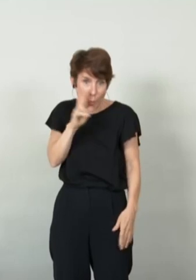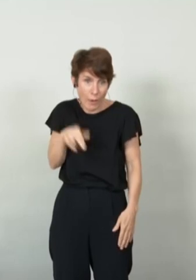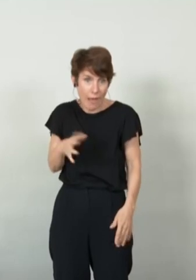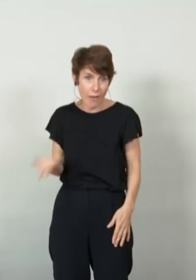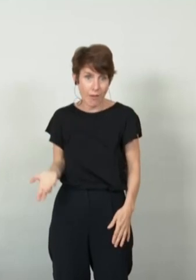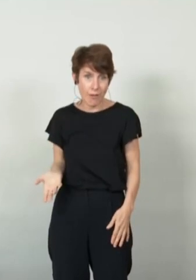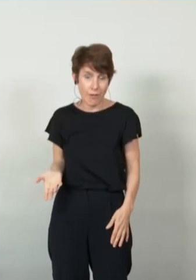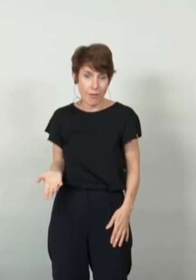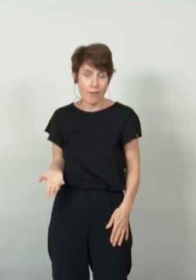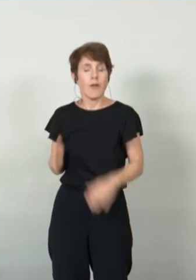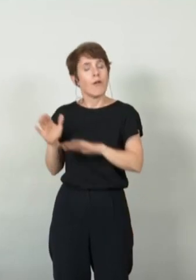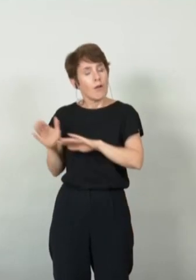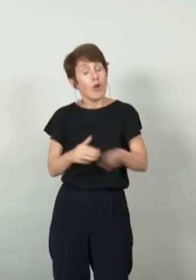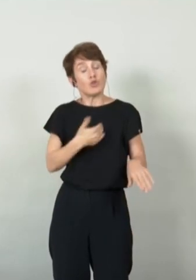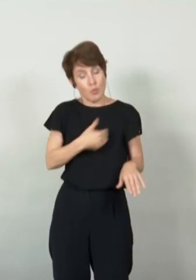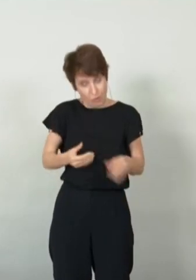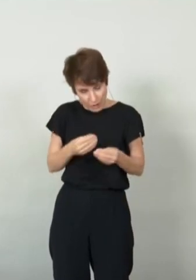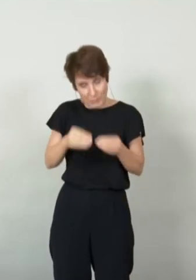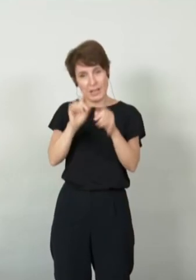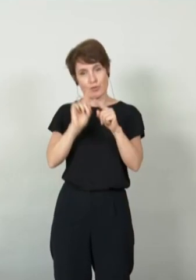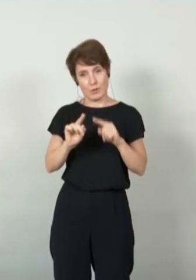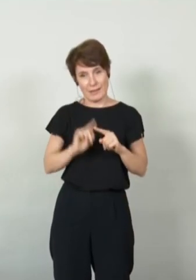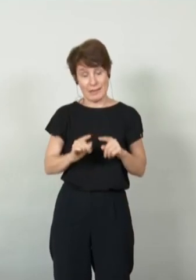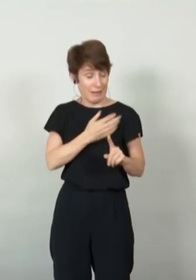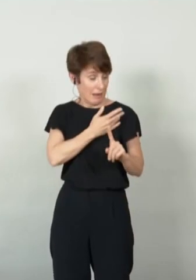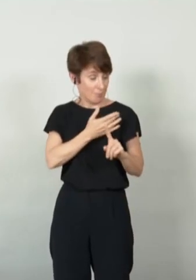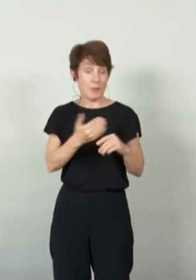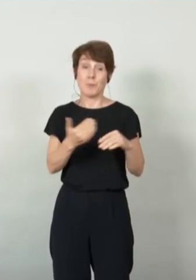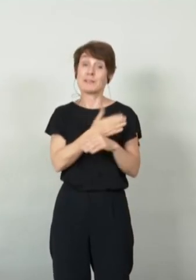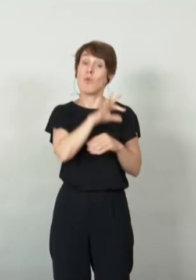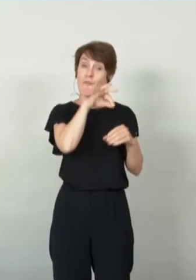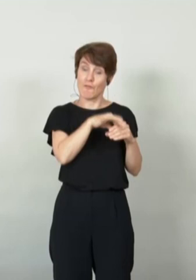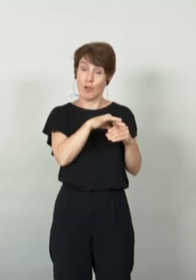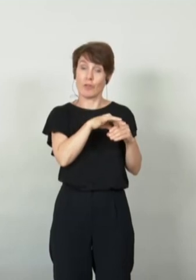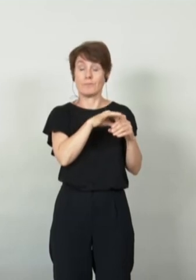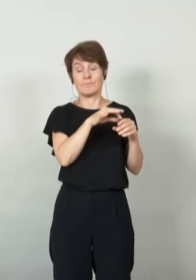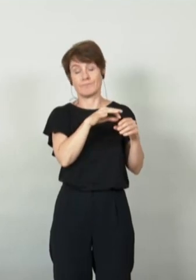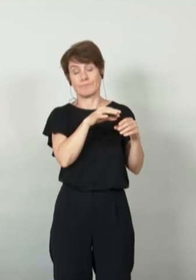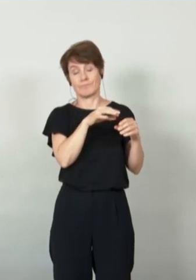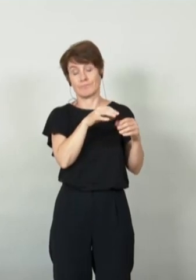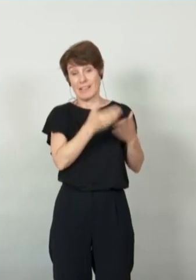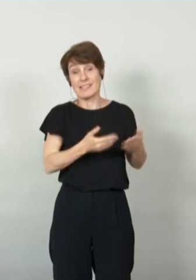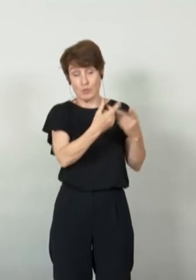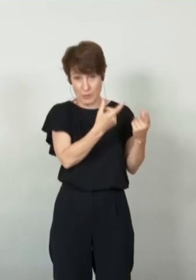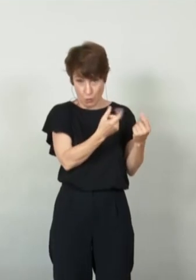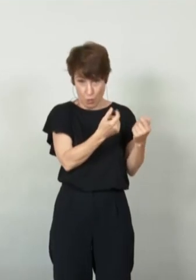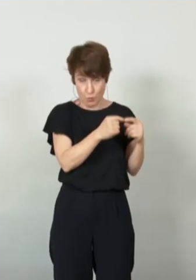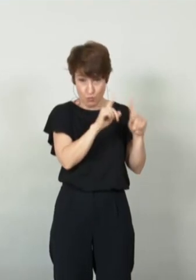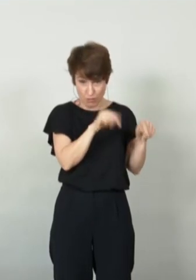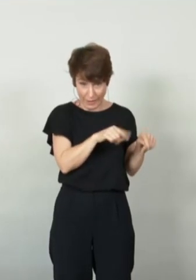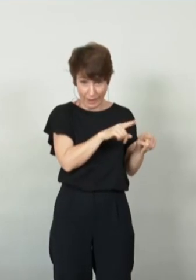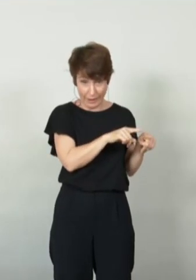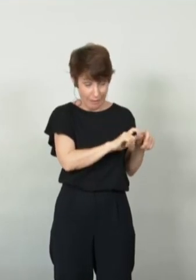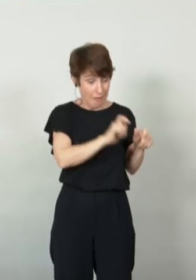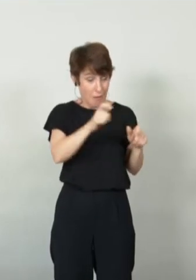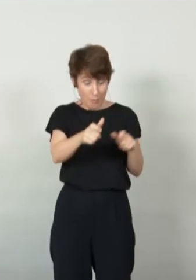mais qui après notre débat budgétaire et au milieu de toutes ces considérations sur l'humanité de votre politique éclaire le réel